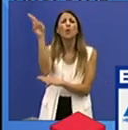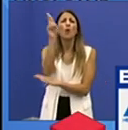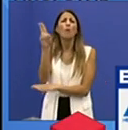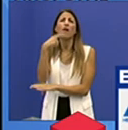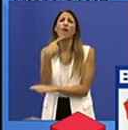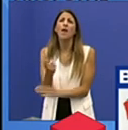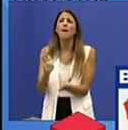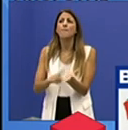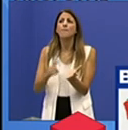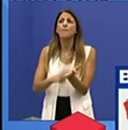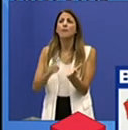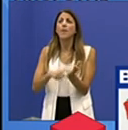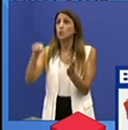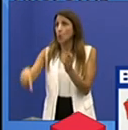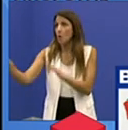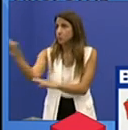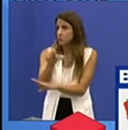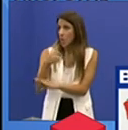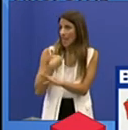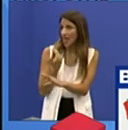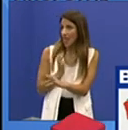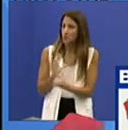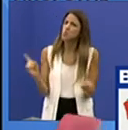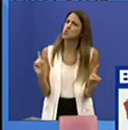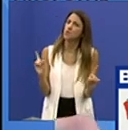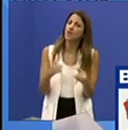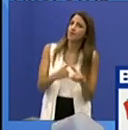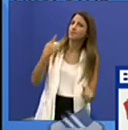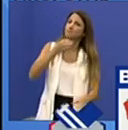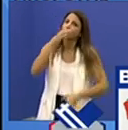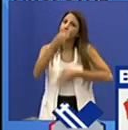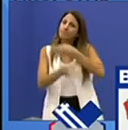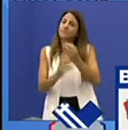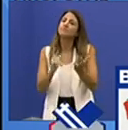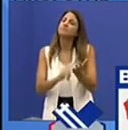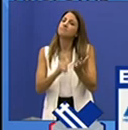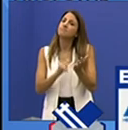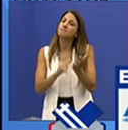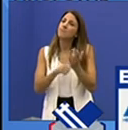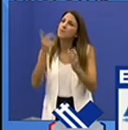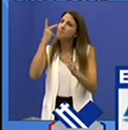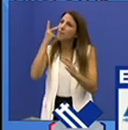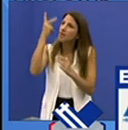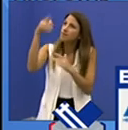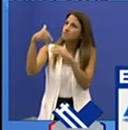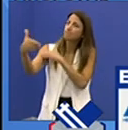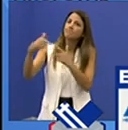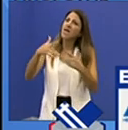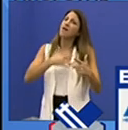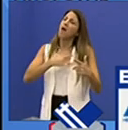να πάρετε το δρόμο της επιστροφής. Σας ζητώ απλά να έχετε το βλέμμα σας και την καρδιά